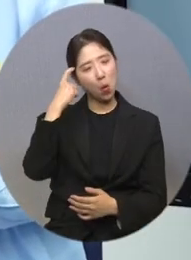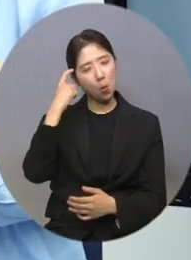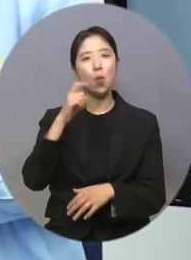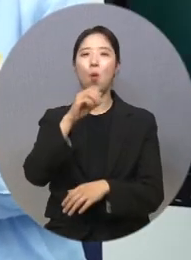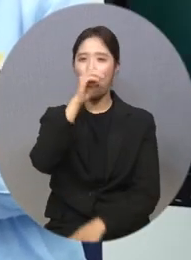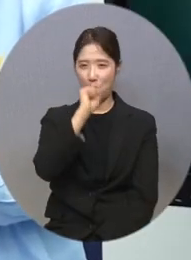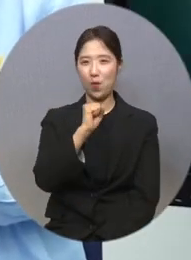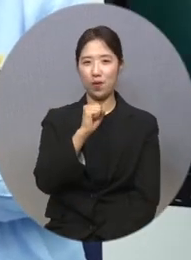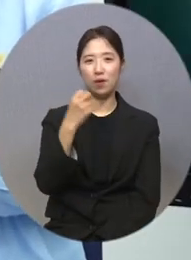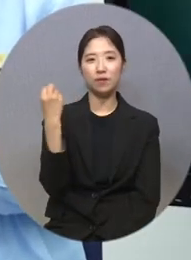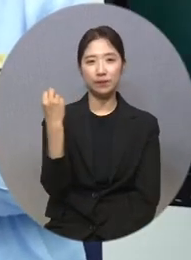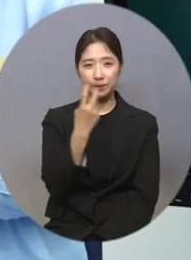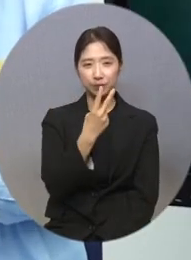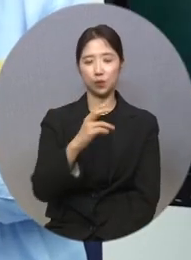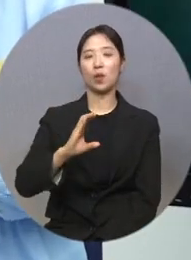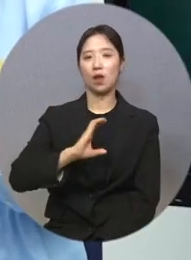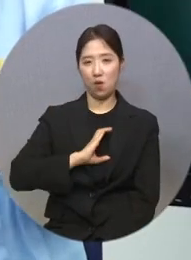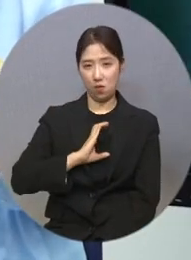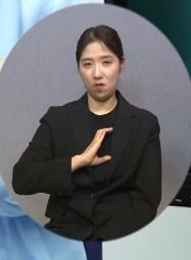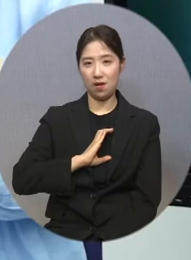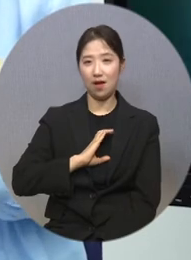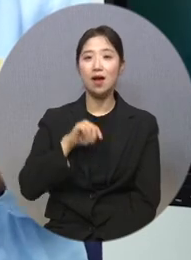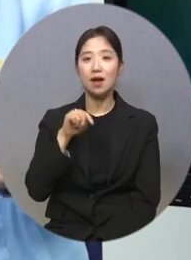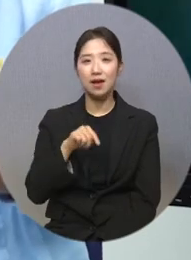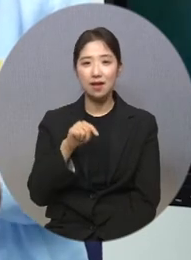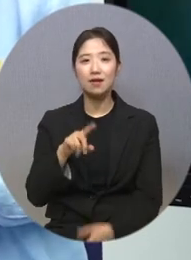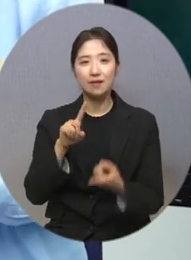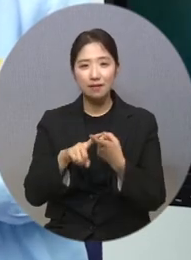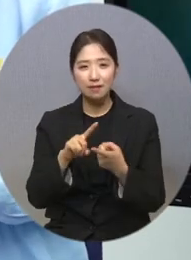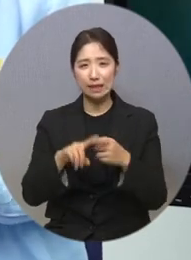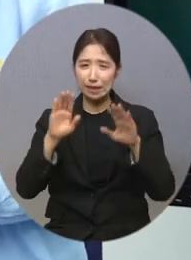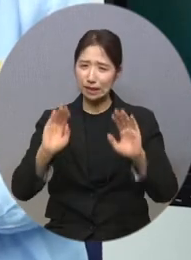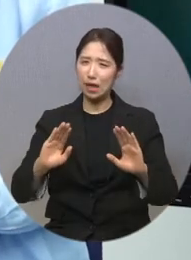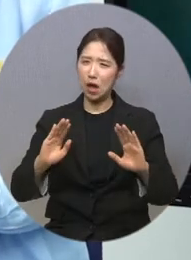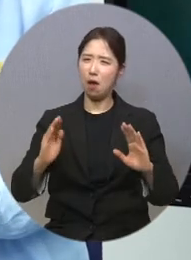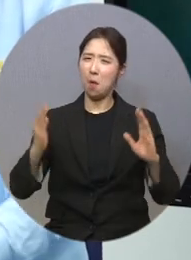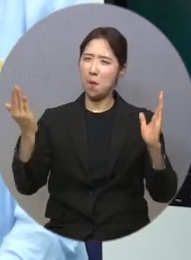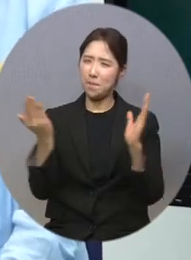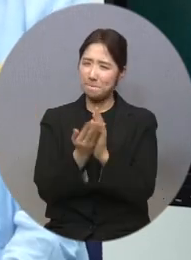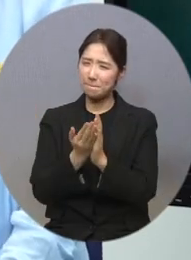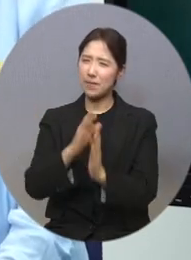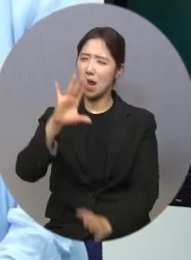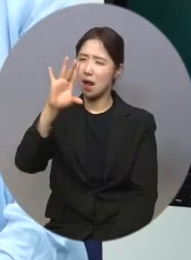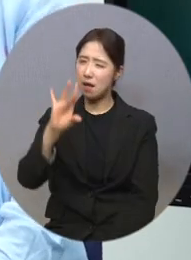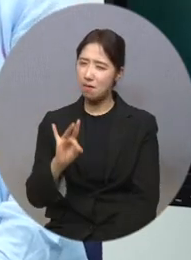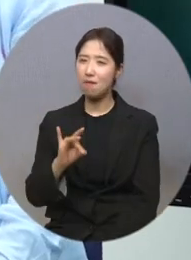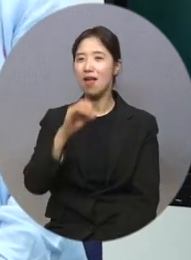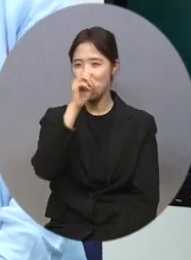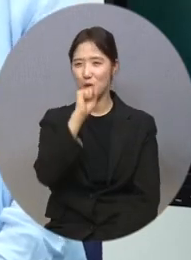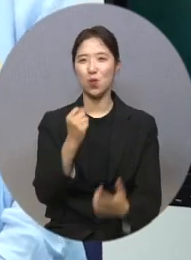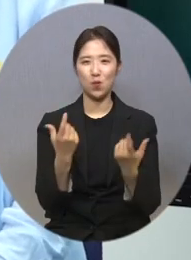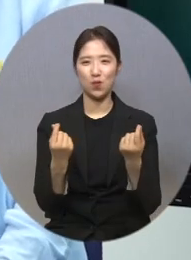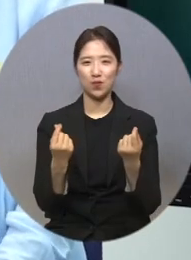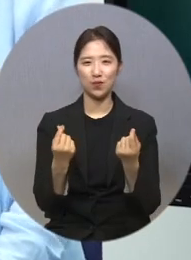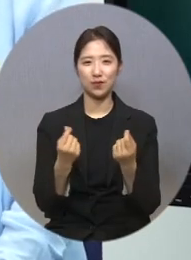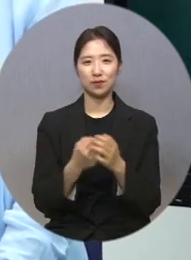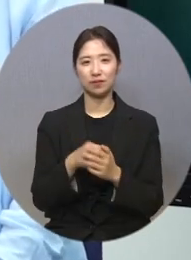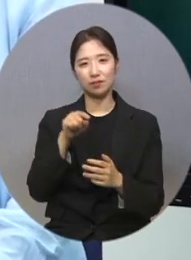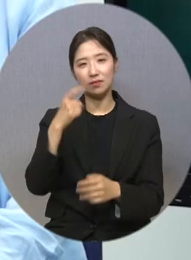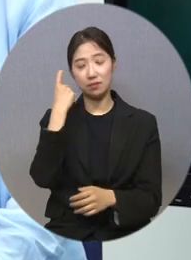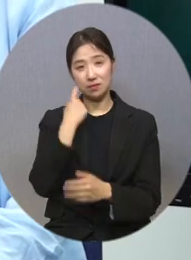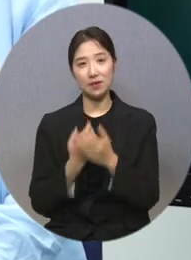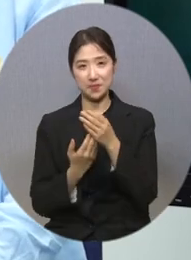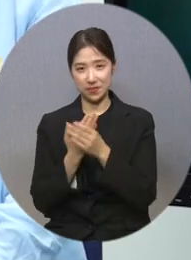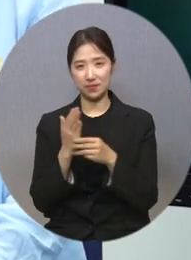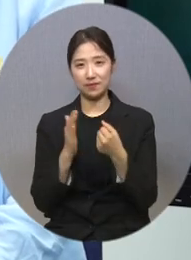되어 있고 그리고 코다 어떤 이런 부분들이 지금 딱 뭔가가 맞아 떨어지는 것 같아요. 그런 느낌이